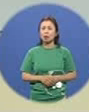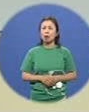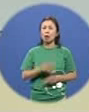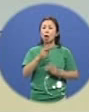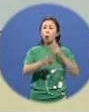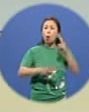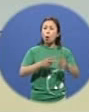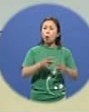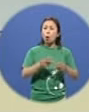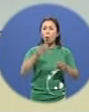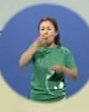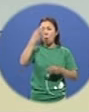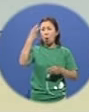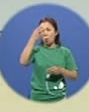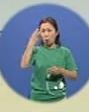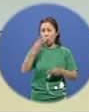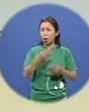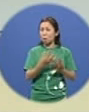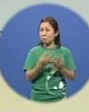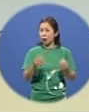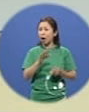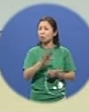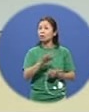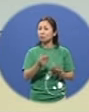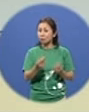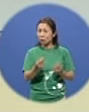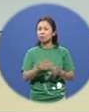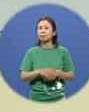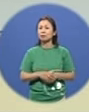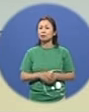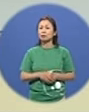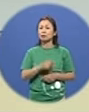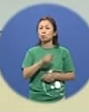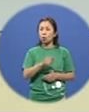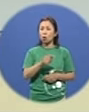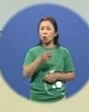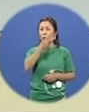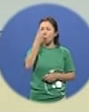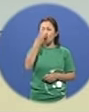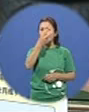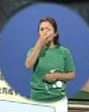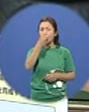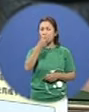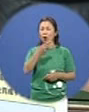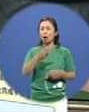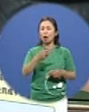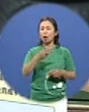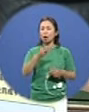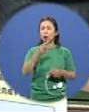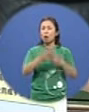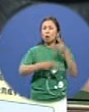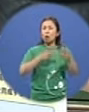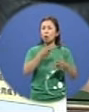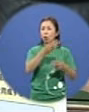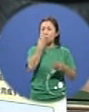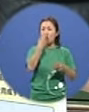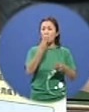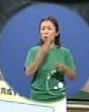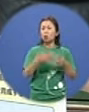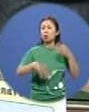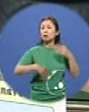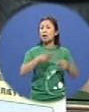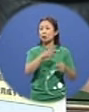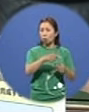大変定評があるんですはいでえその工業高校の生徒さんは例えばね本田とか